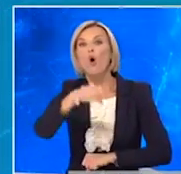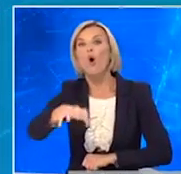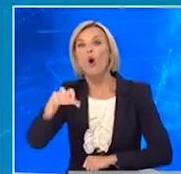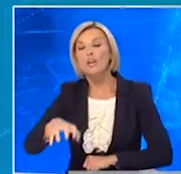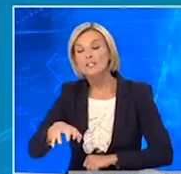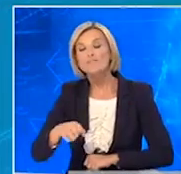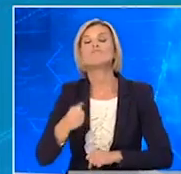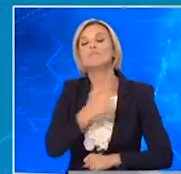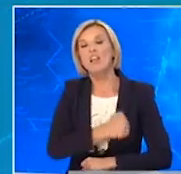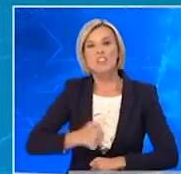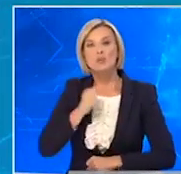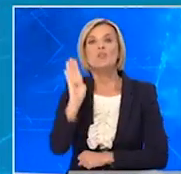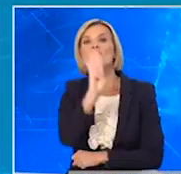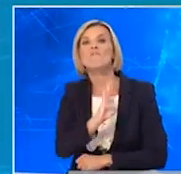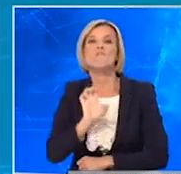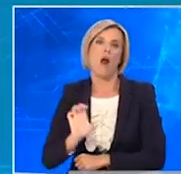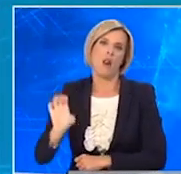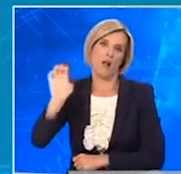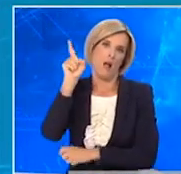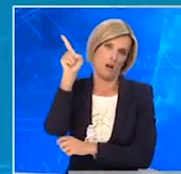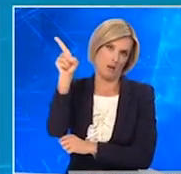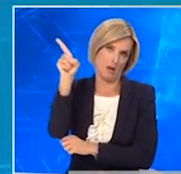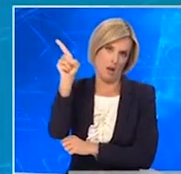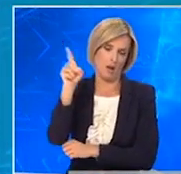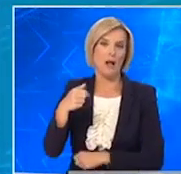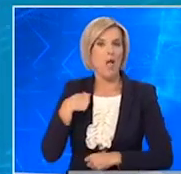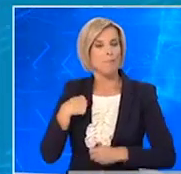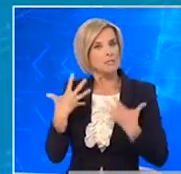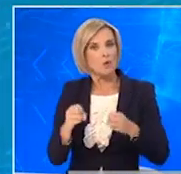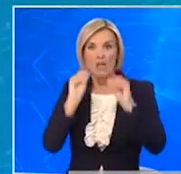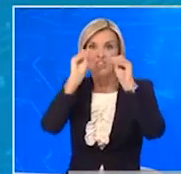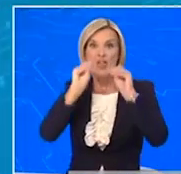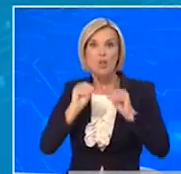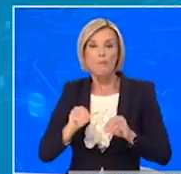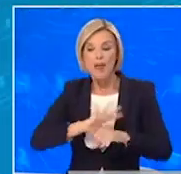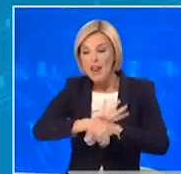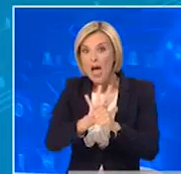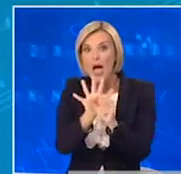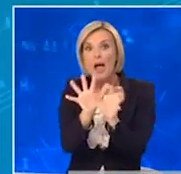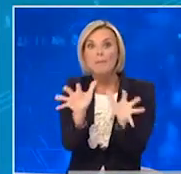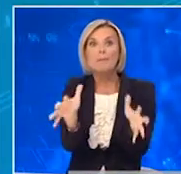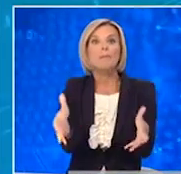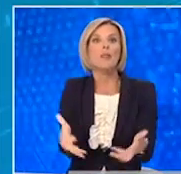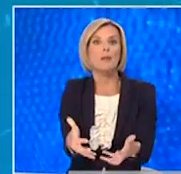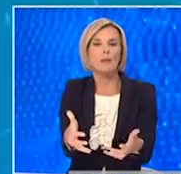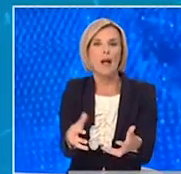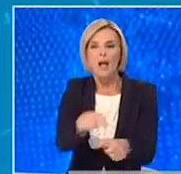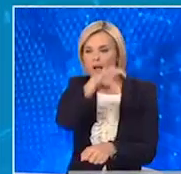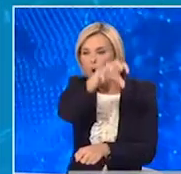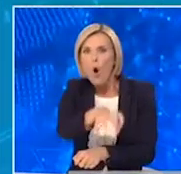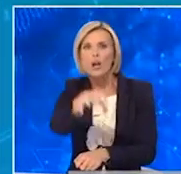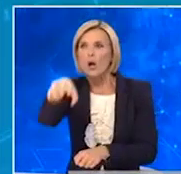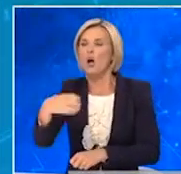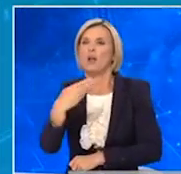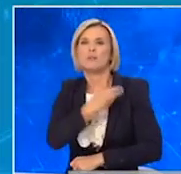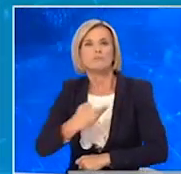της Βαλκανικής Χερσονήσου. Είναι τα επιδημιολογικά δεδομένα που επικρατούν σε κάθε χώρα τα οποία λαμβάνουμε